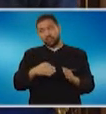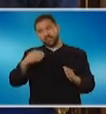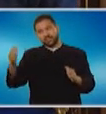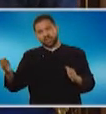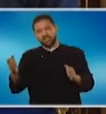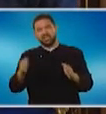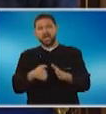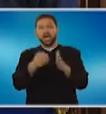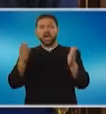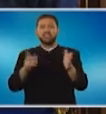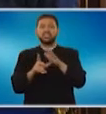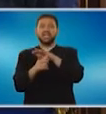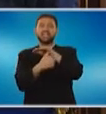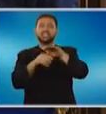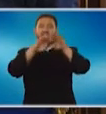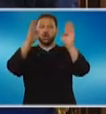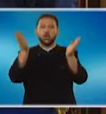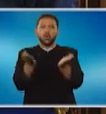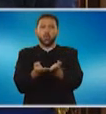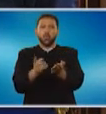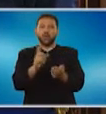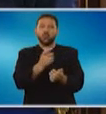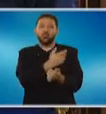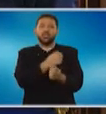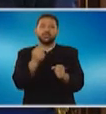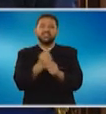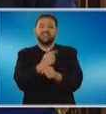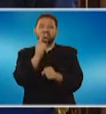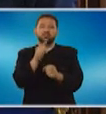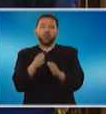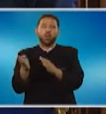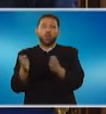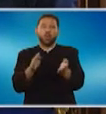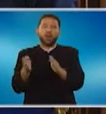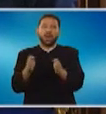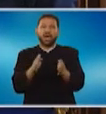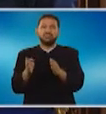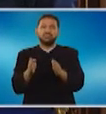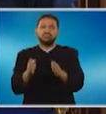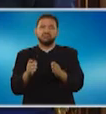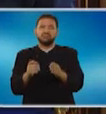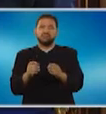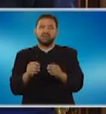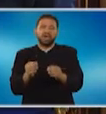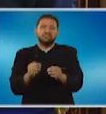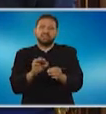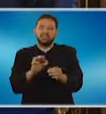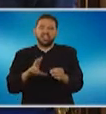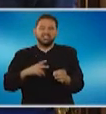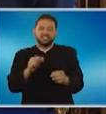cărțile laice, nu pot să faci o comparație, în afară de faptul că sunt scrise pe hârtie și